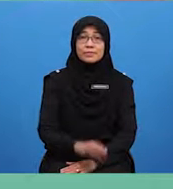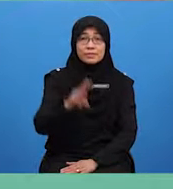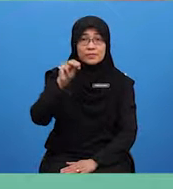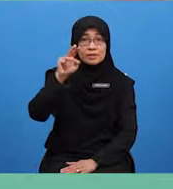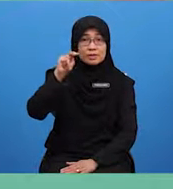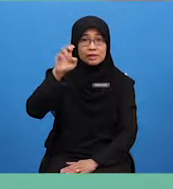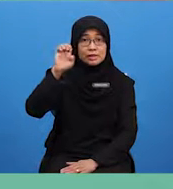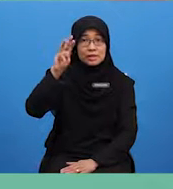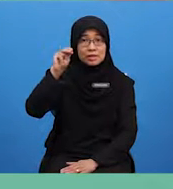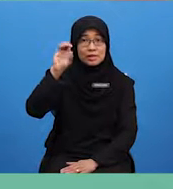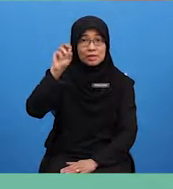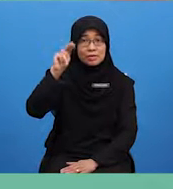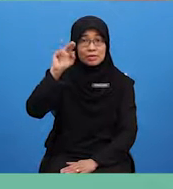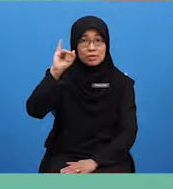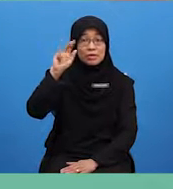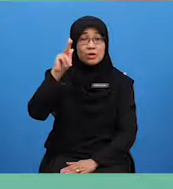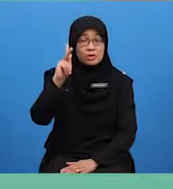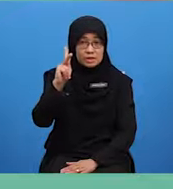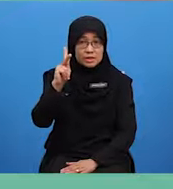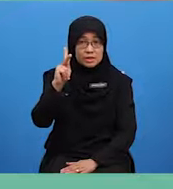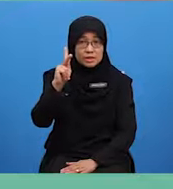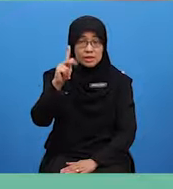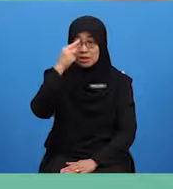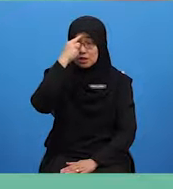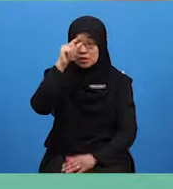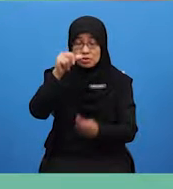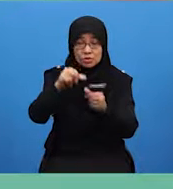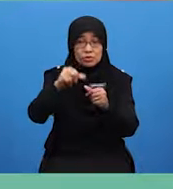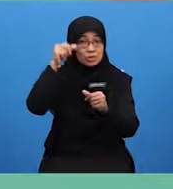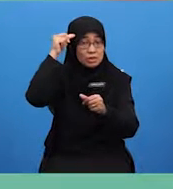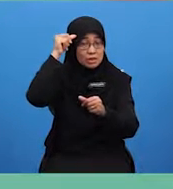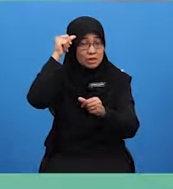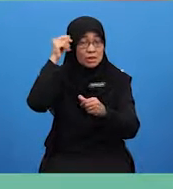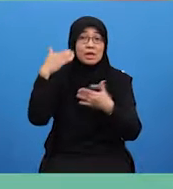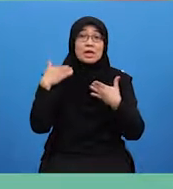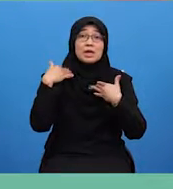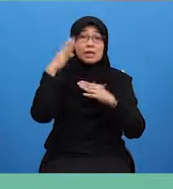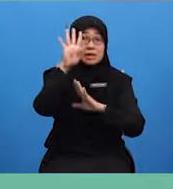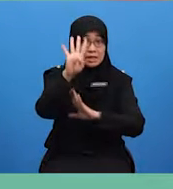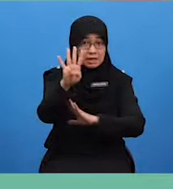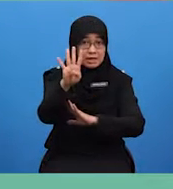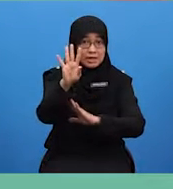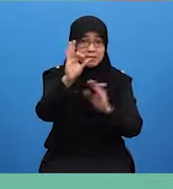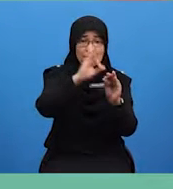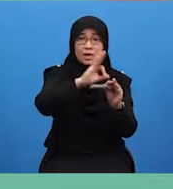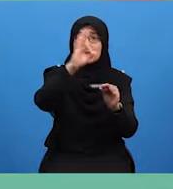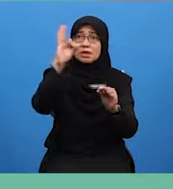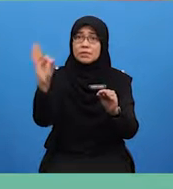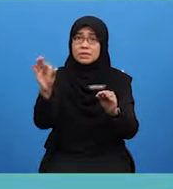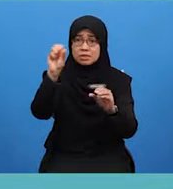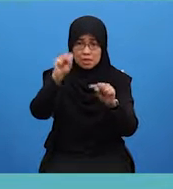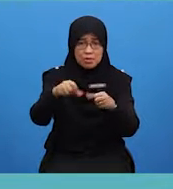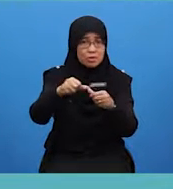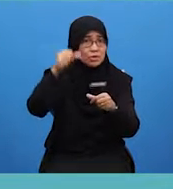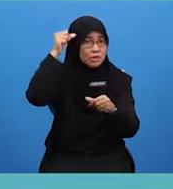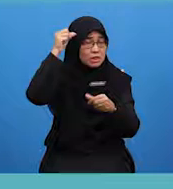Jadi kita dapat lihat kita haid terdiri daripada empat fasa dan boleh diingati dengan mudah